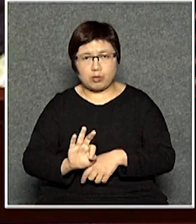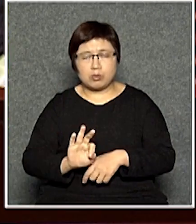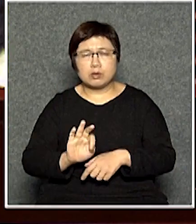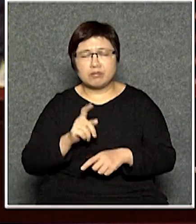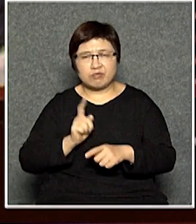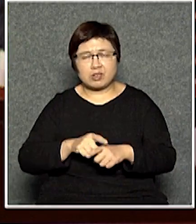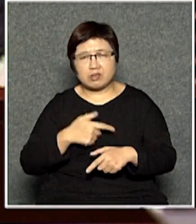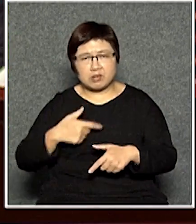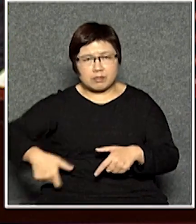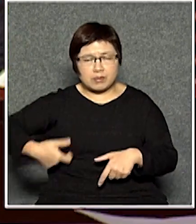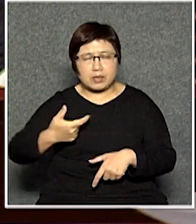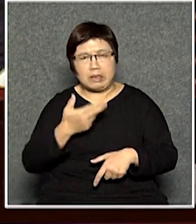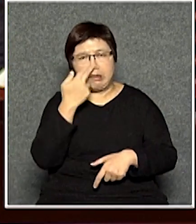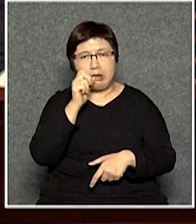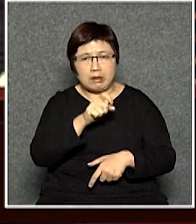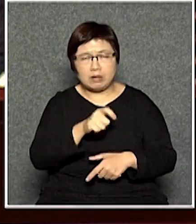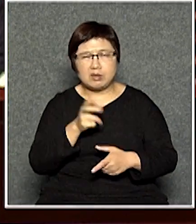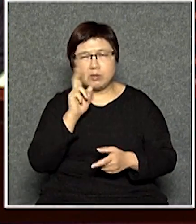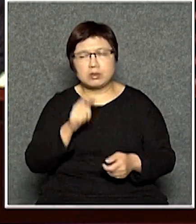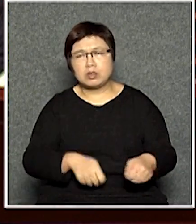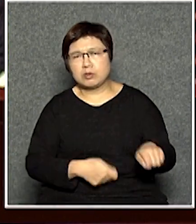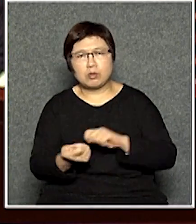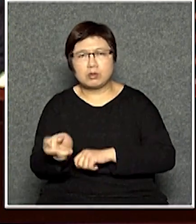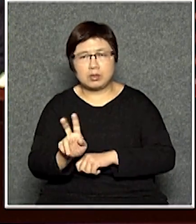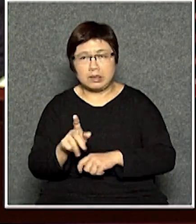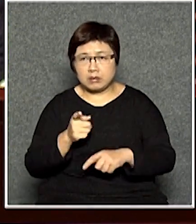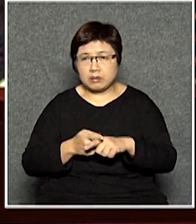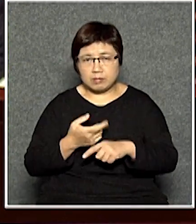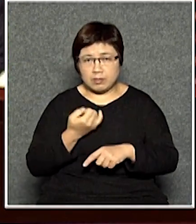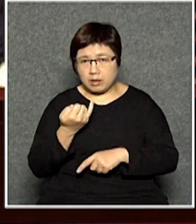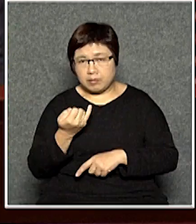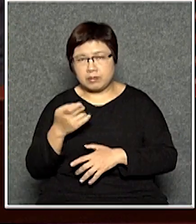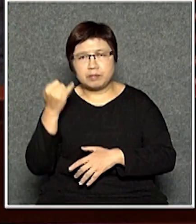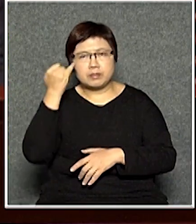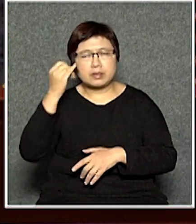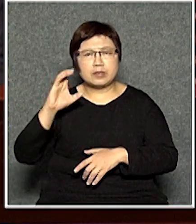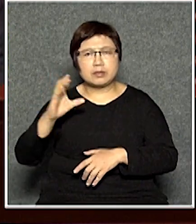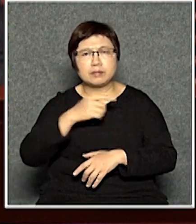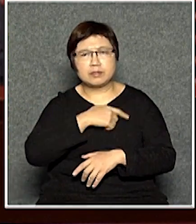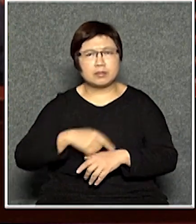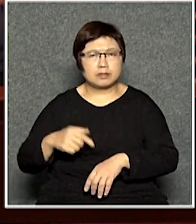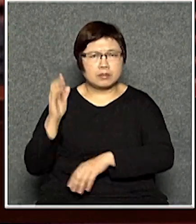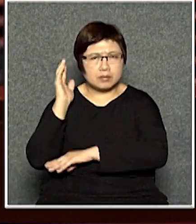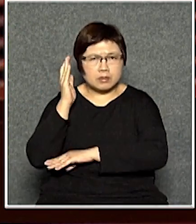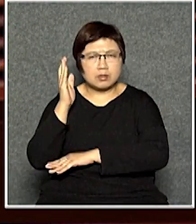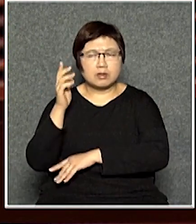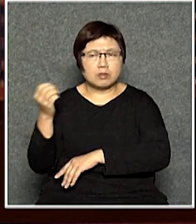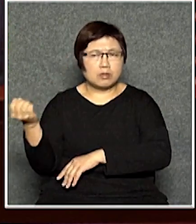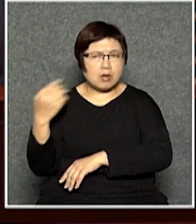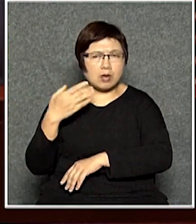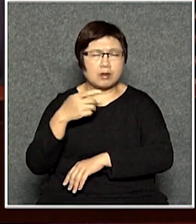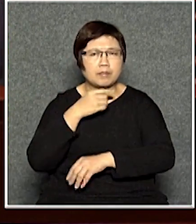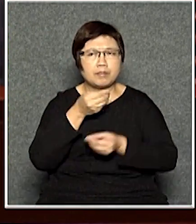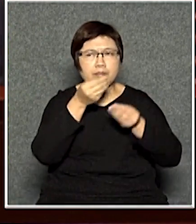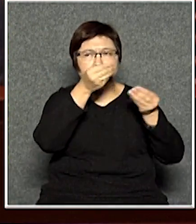海了。這些是不是失實呢？主席，真的不知道周議員在發表這方面的指控之前，有沒有被梁